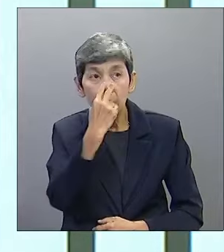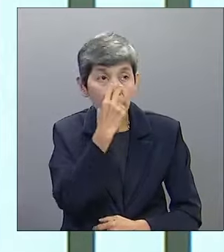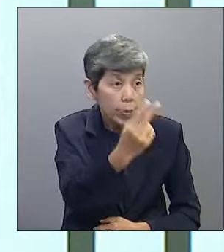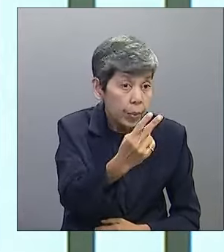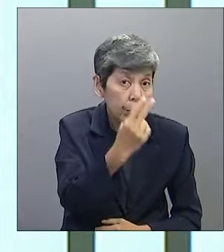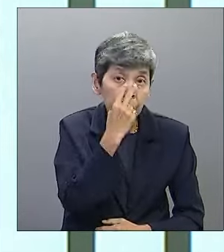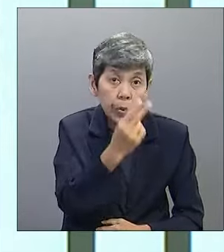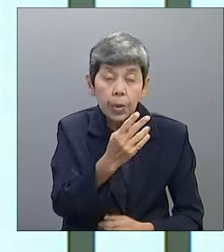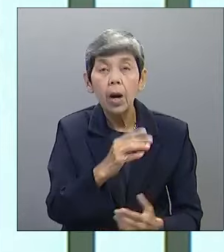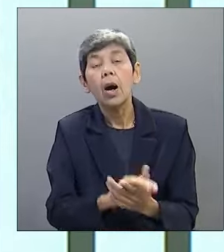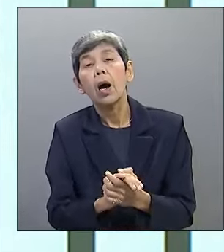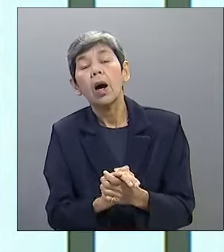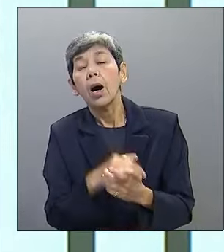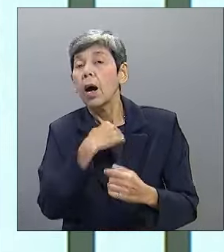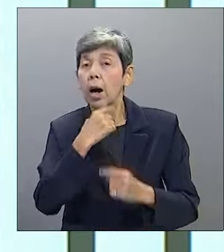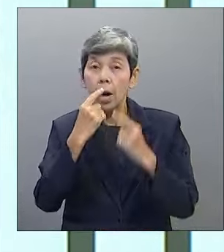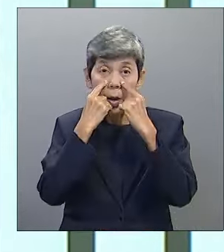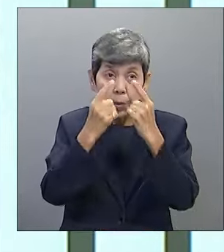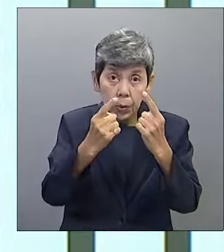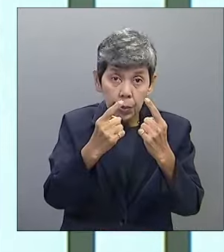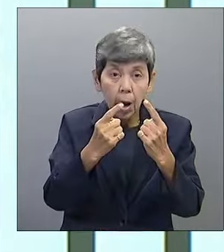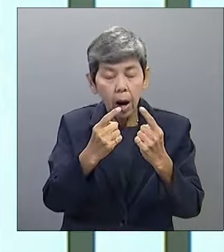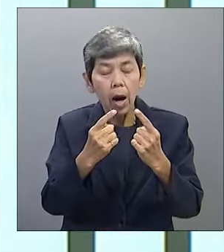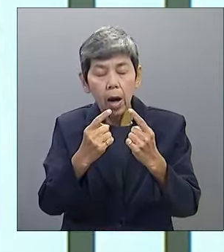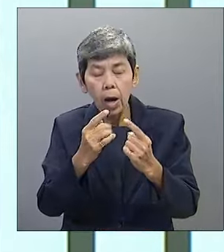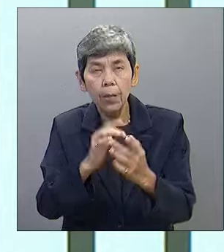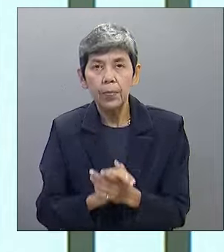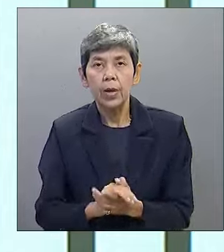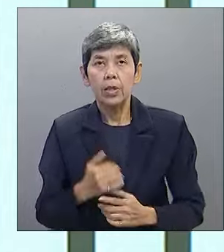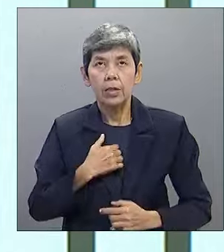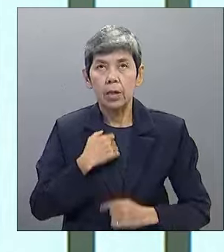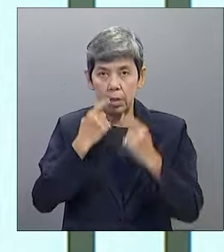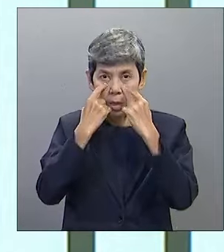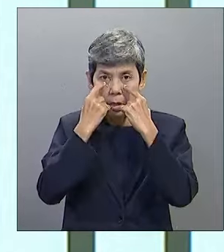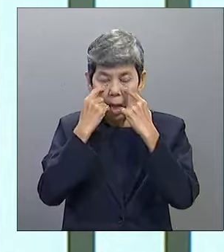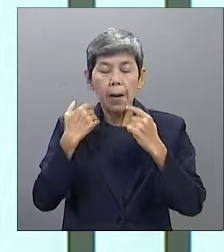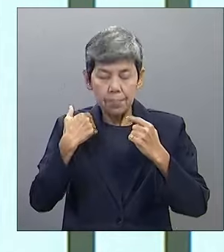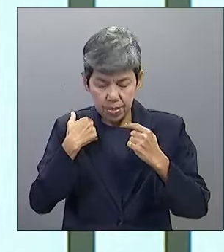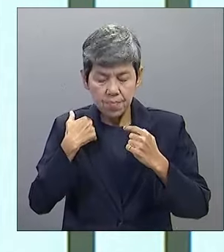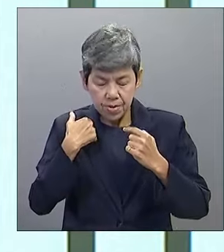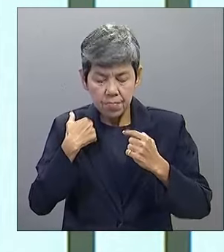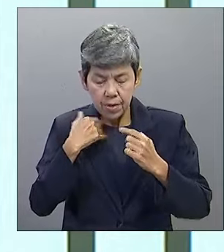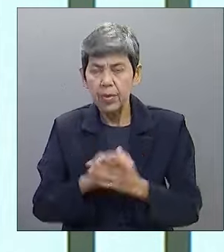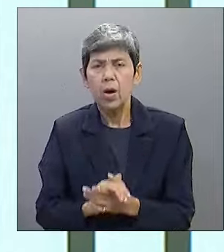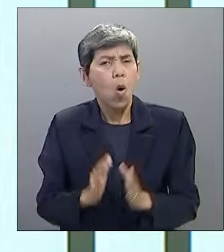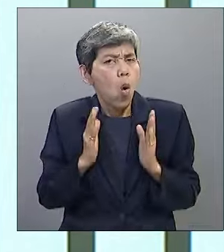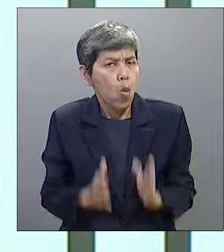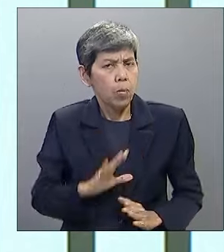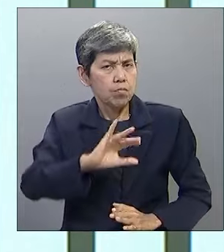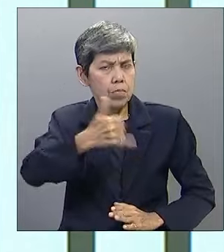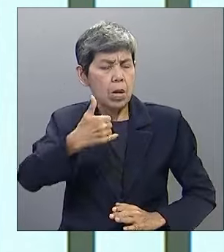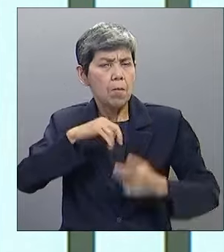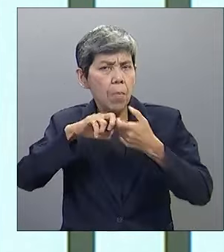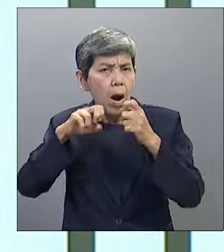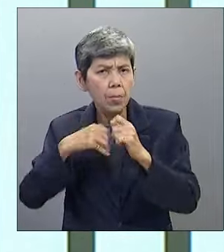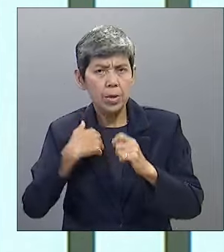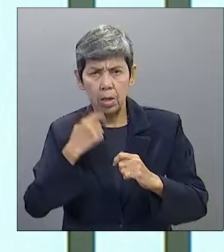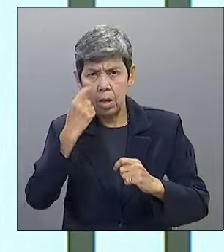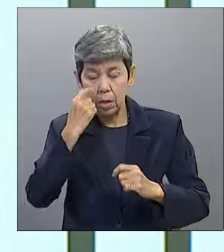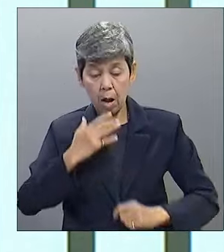ใช้ในการเขาเรียกว่ากะต่างๆเนาะทรงตัวในตาก็มีส่วนด้วยเหมือนกันถูกป่ะ ใช่ค่ะ ทีนี้บางคนนะเนี่ยถ้ามีปัญหาเรื่องสายต